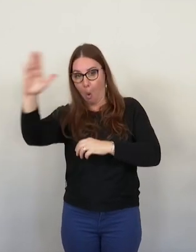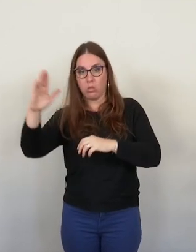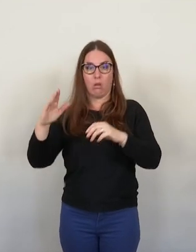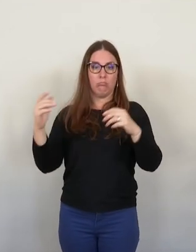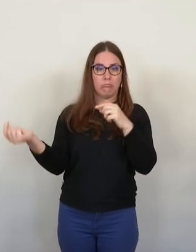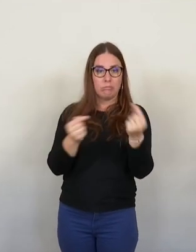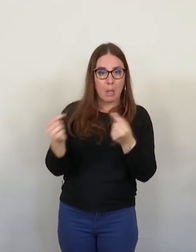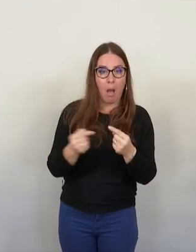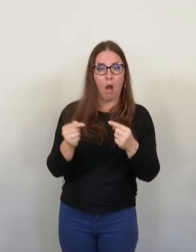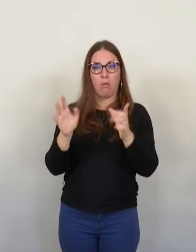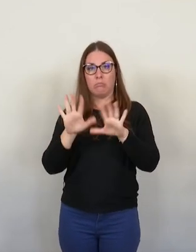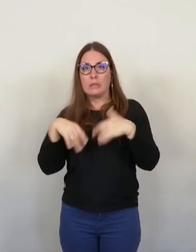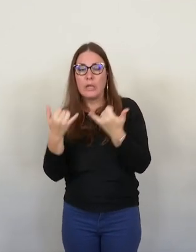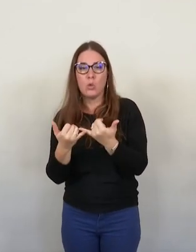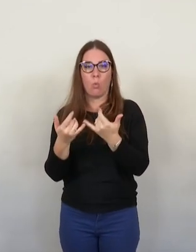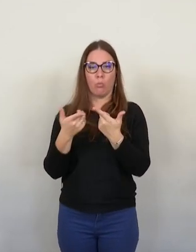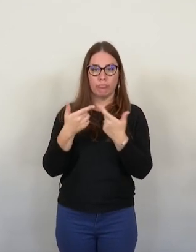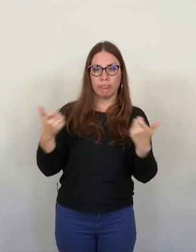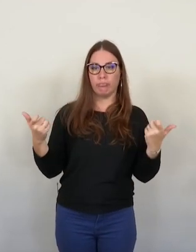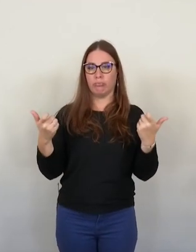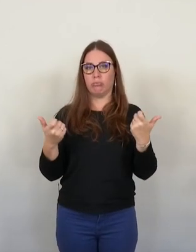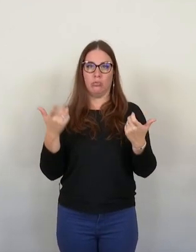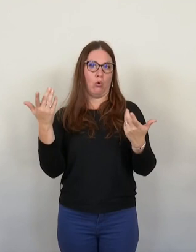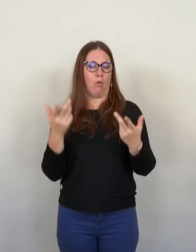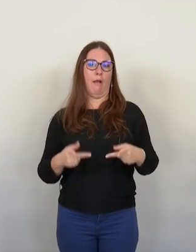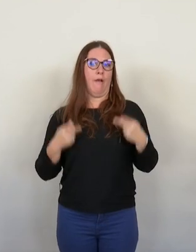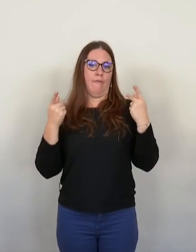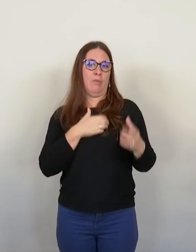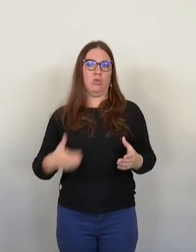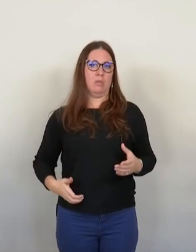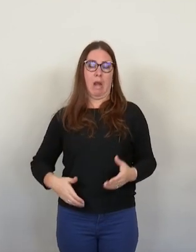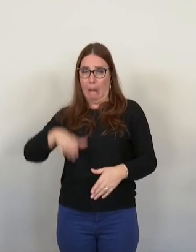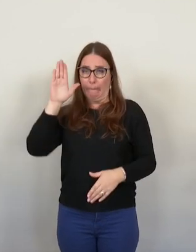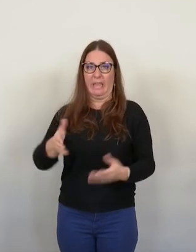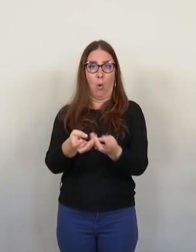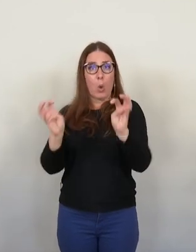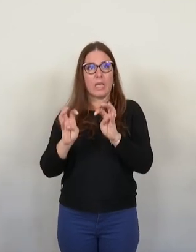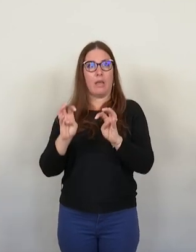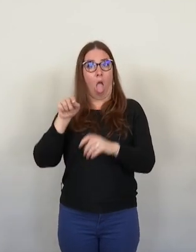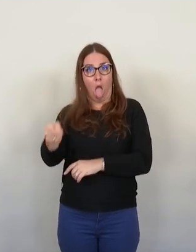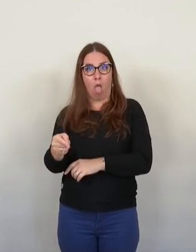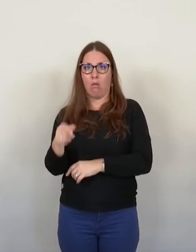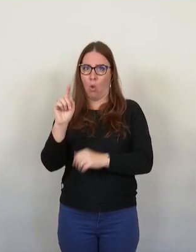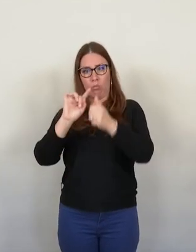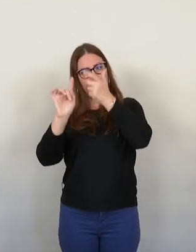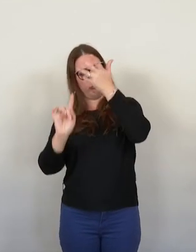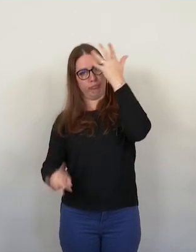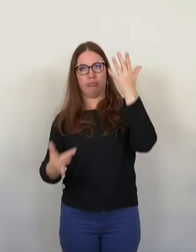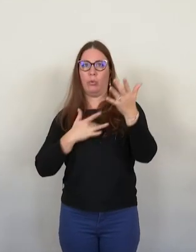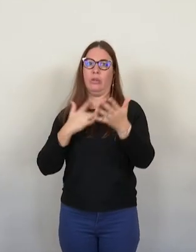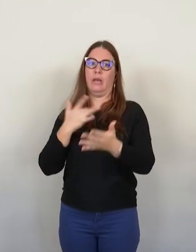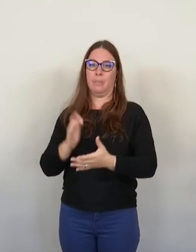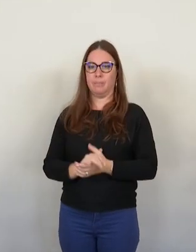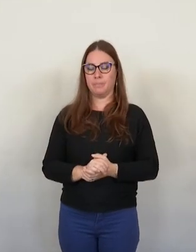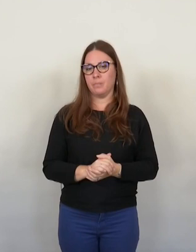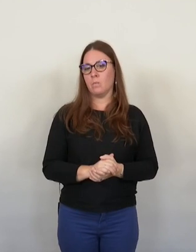débats des réunions donc c'est ça fait partie de la ville municipale pas du tout que pour le le conseil municipal euh VO je ne